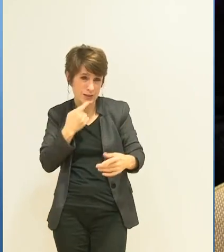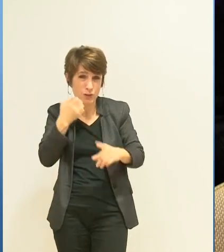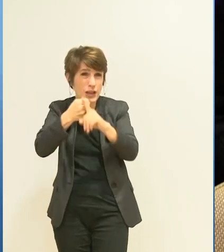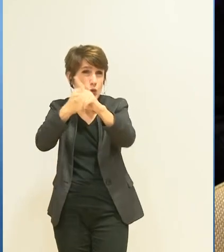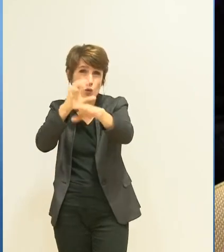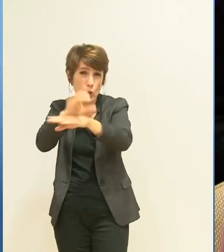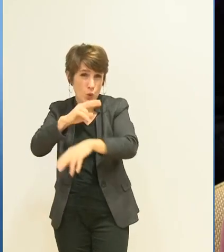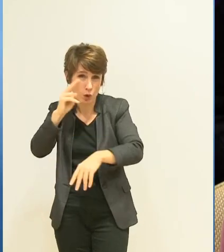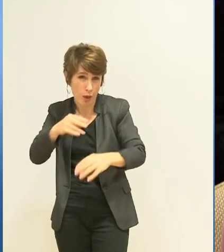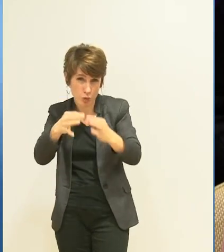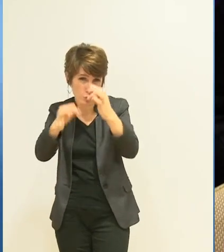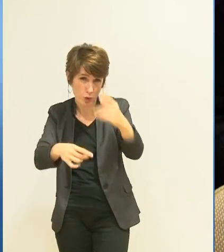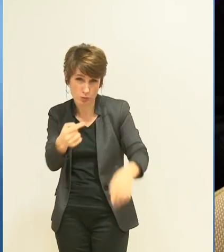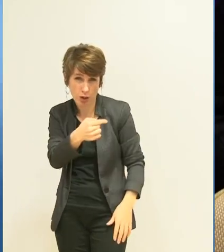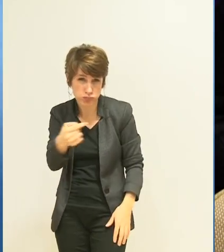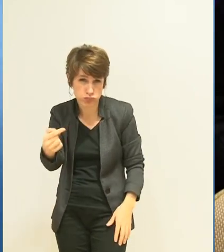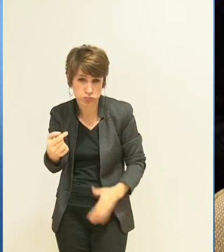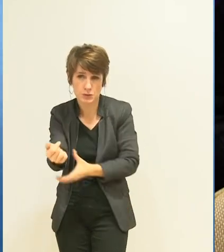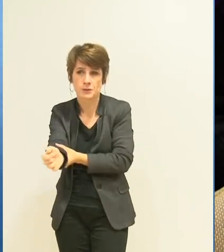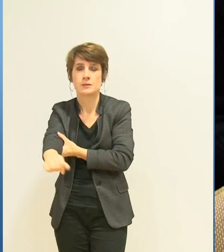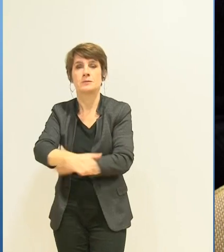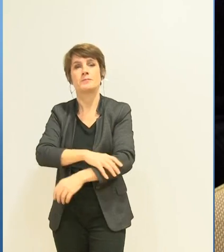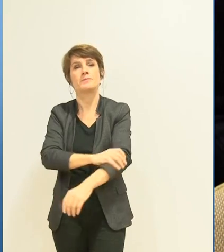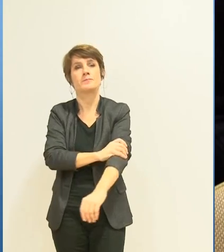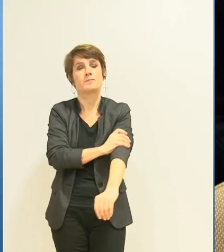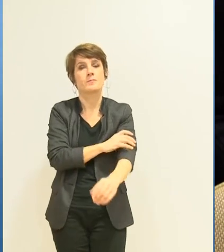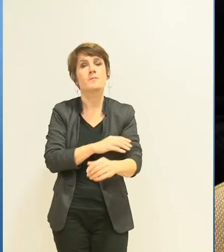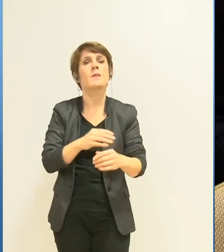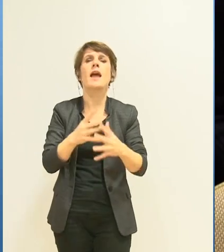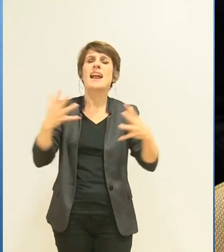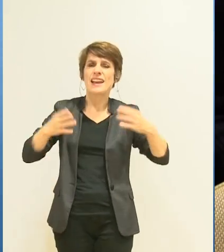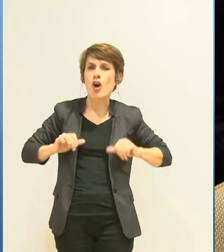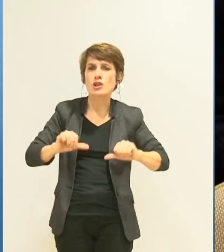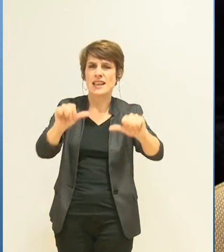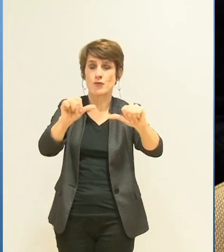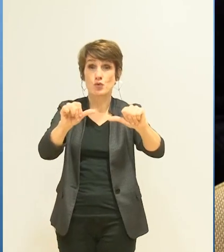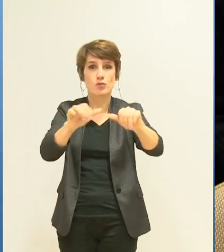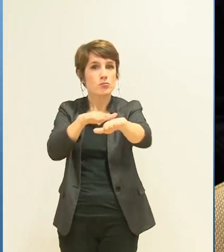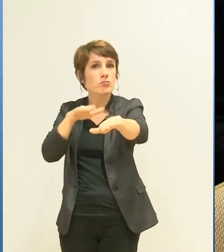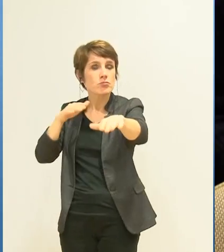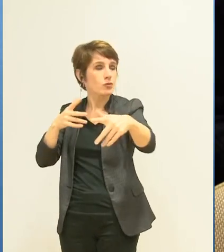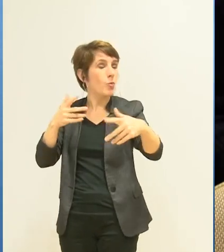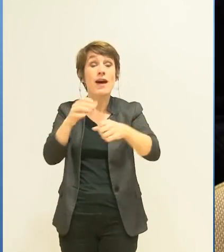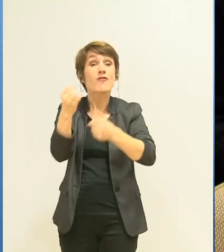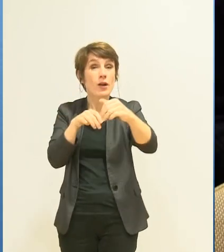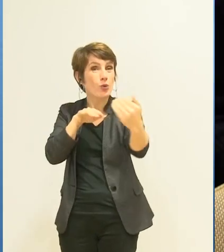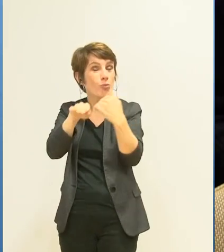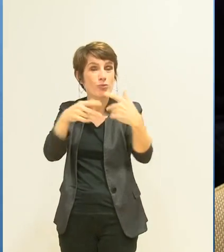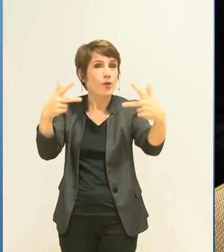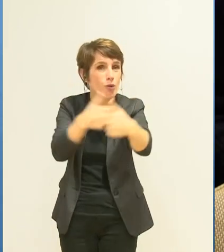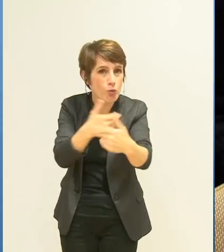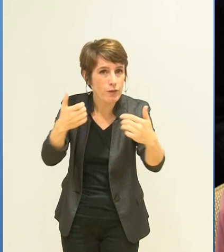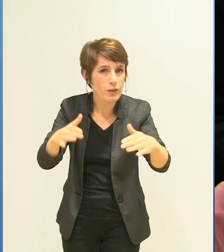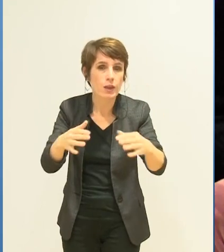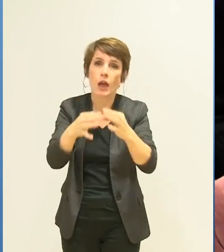inefficace en fermant ces axes majeurs à la circulation vous mettez également difficulté les commerces du centre ville et vous